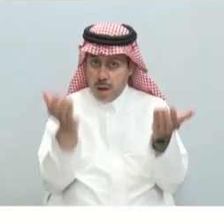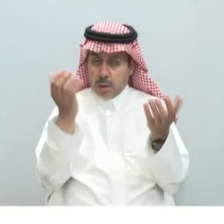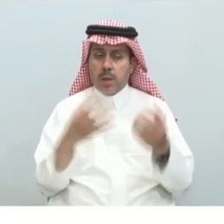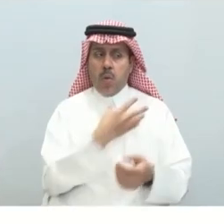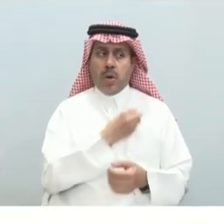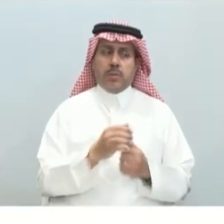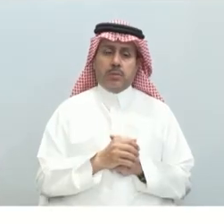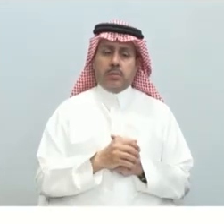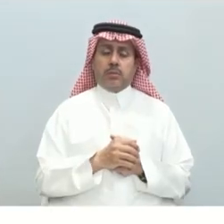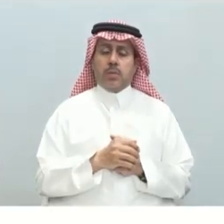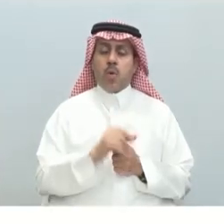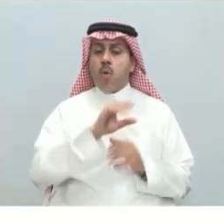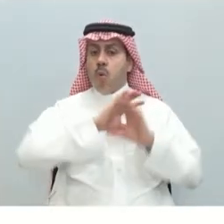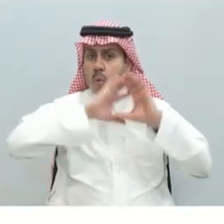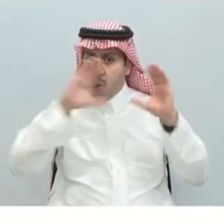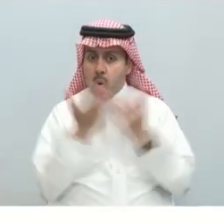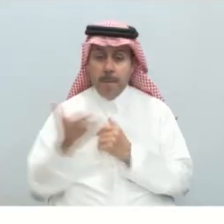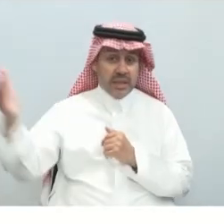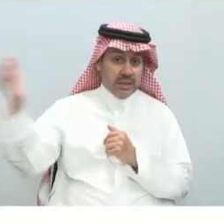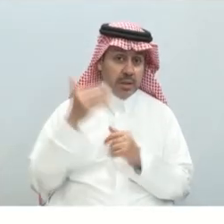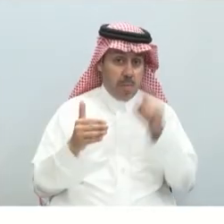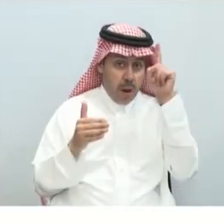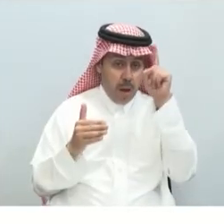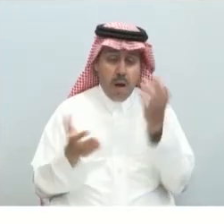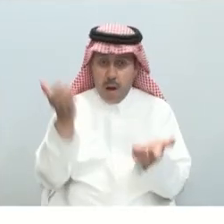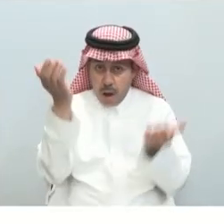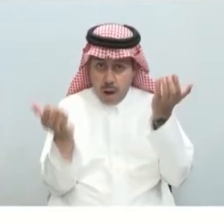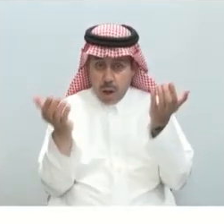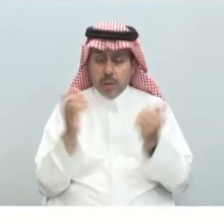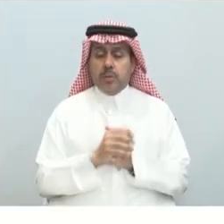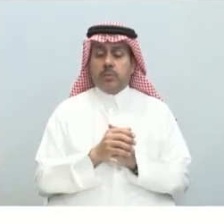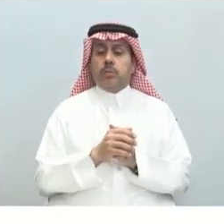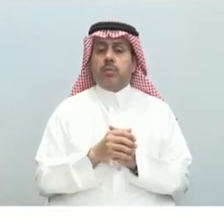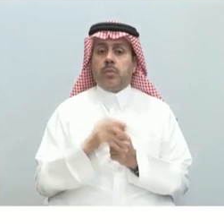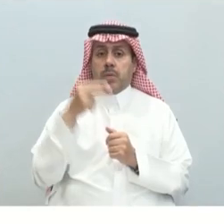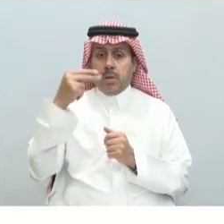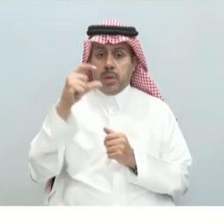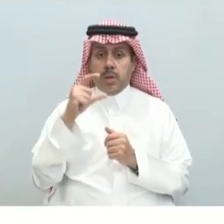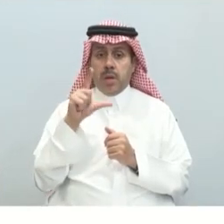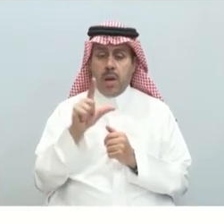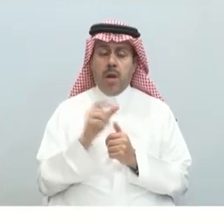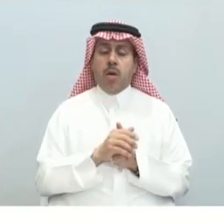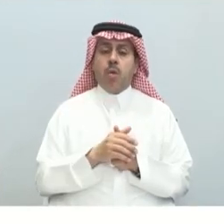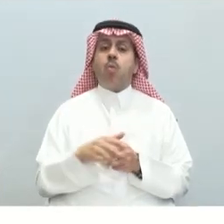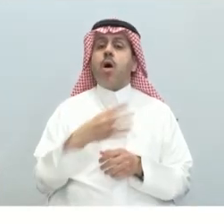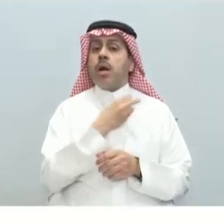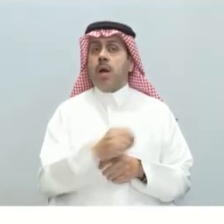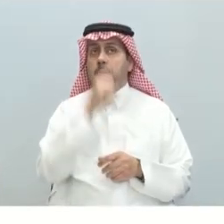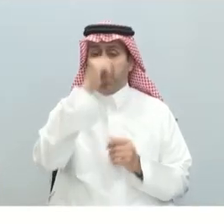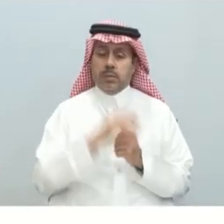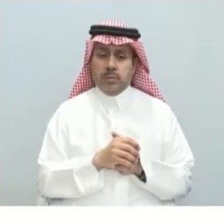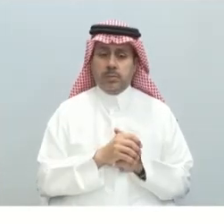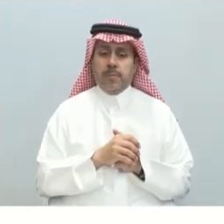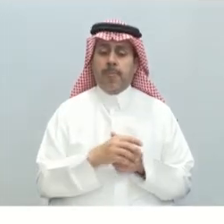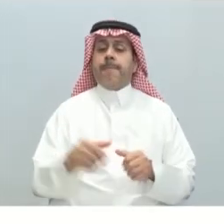كل ما جاء عن الله جل وعلا فهو عدل ورحمه بعباده وكذلك هذا يحقق